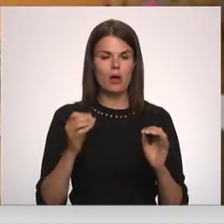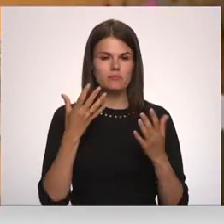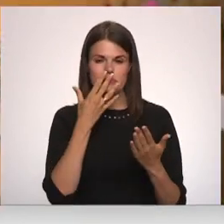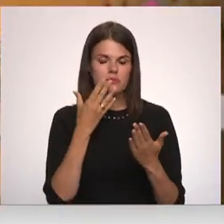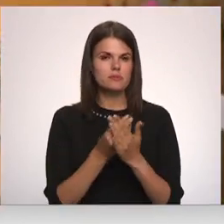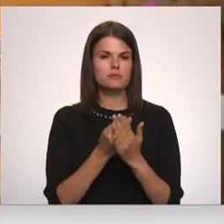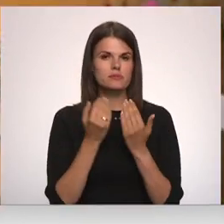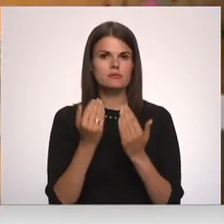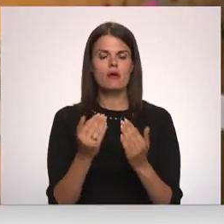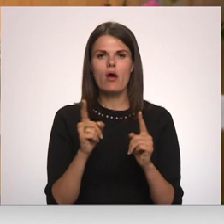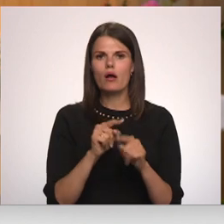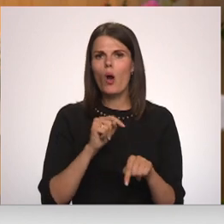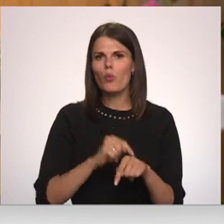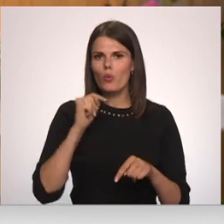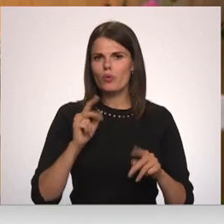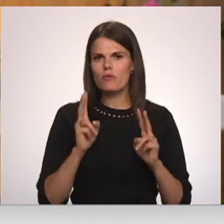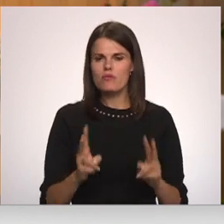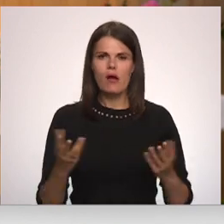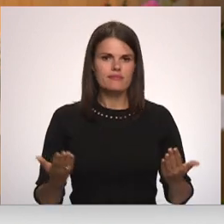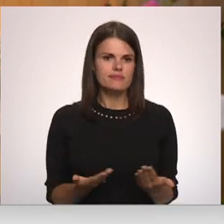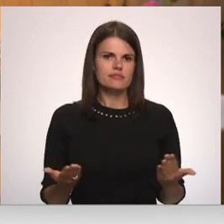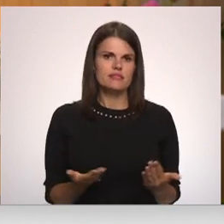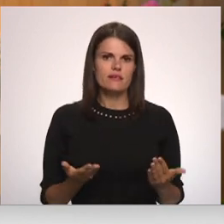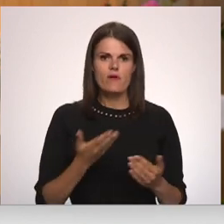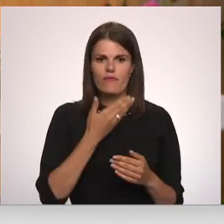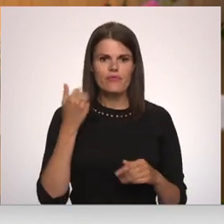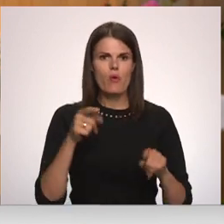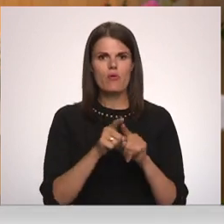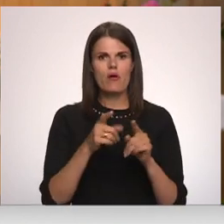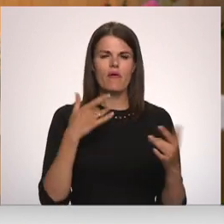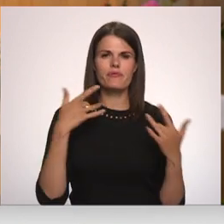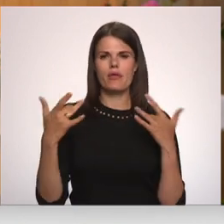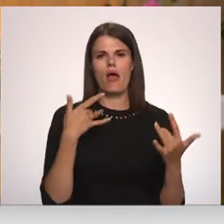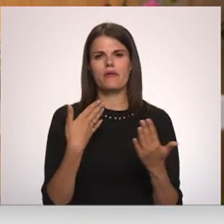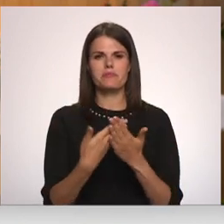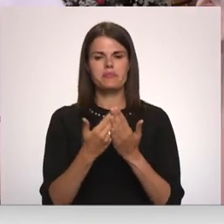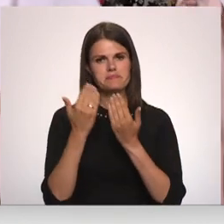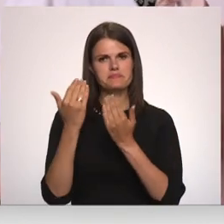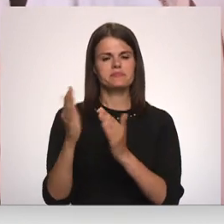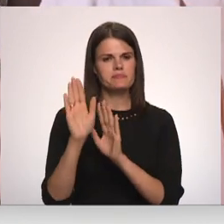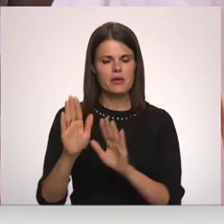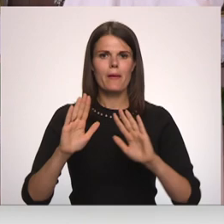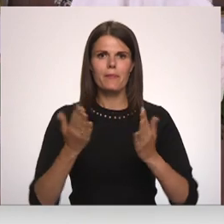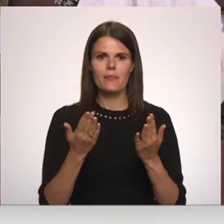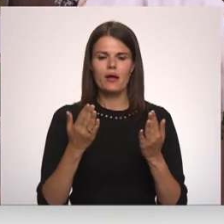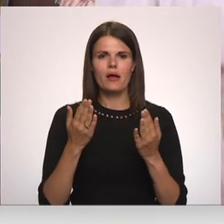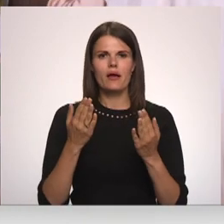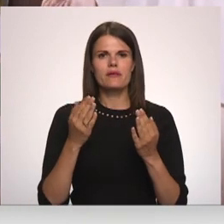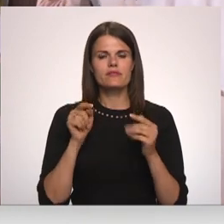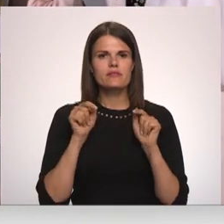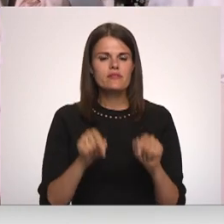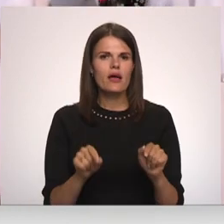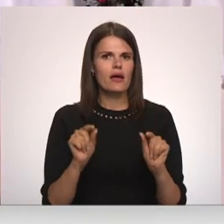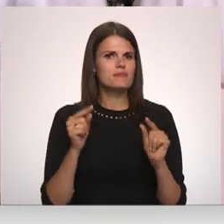dzīva. Viņa nav tāda teātrī, tā akustika ir radīta tieši teātrim. Tad tu zini, ko no tās